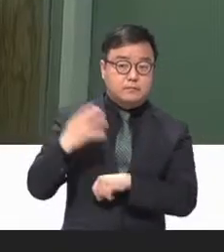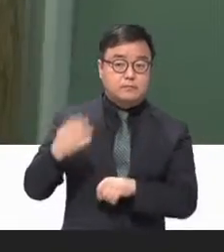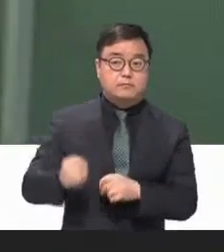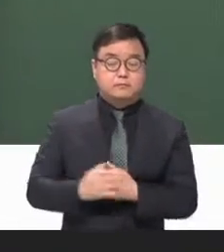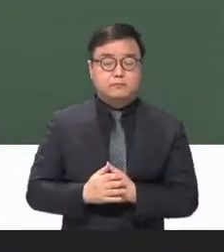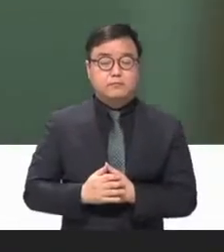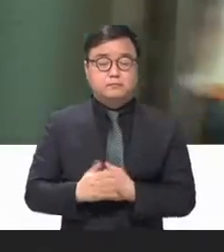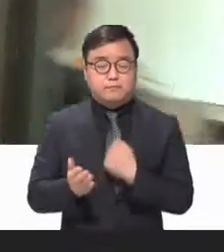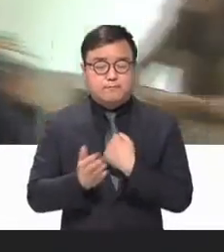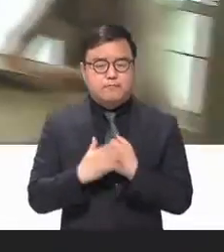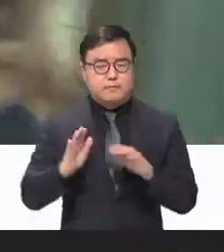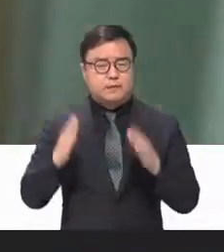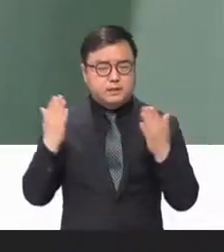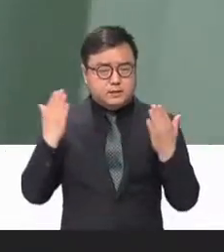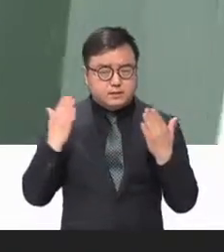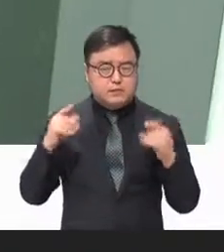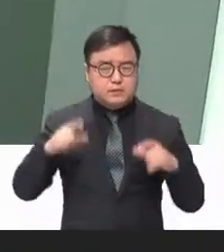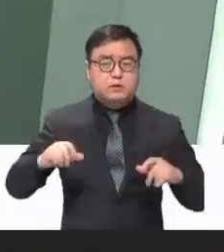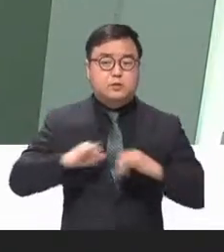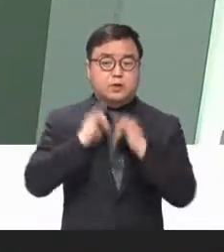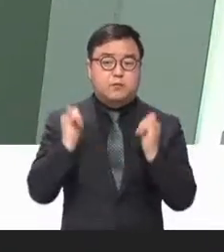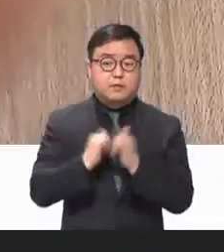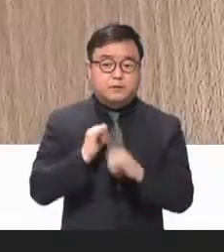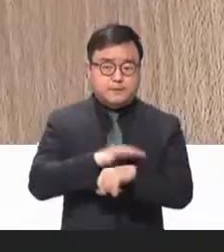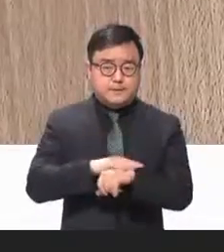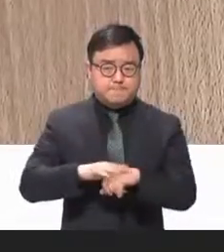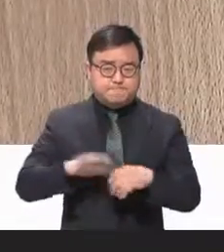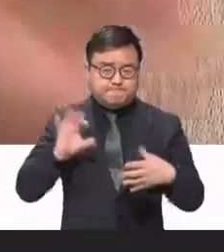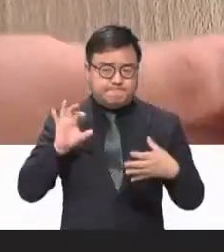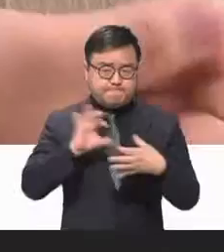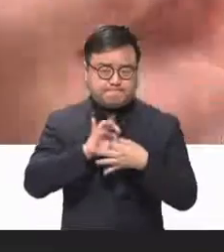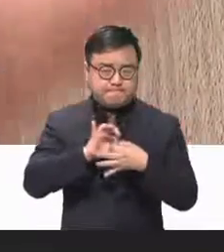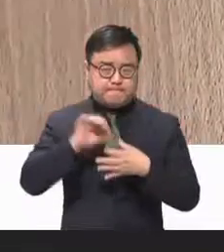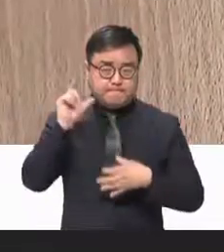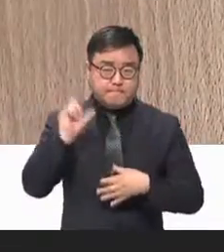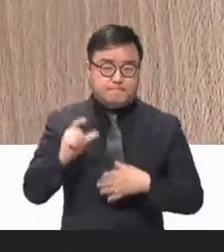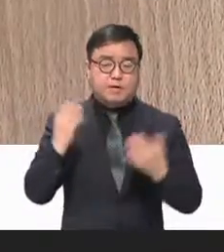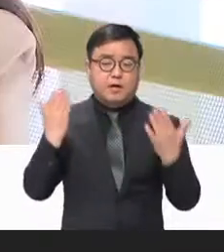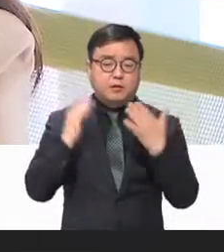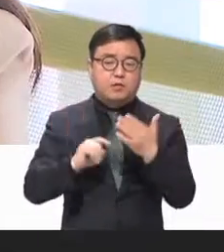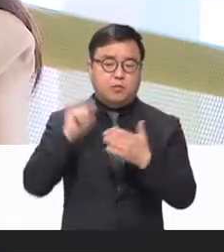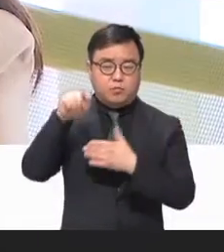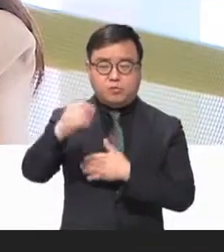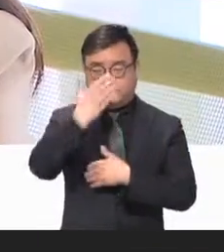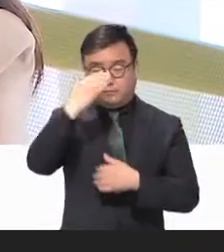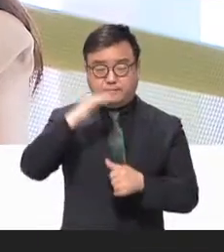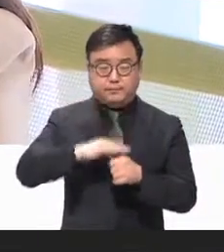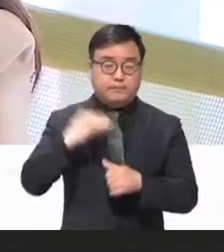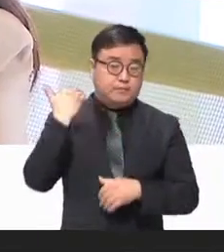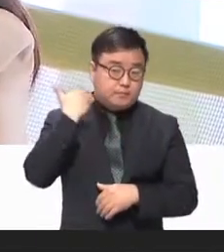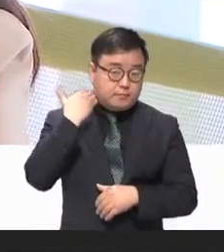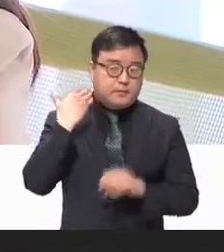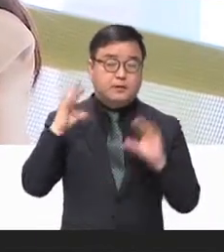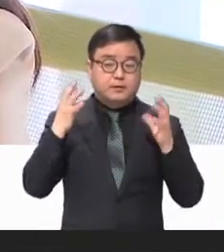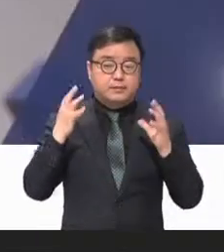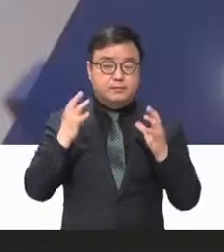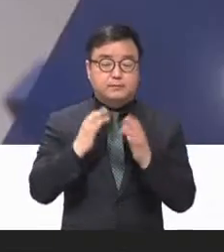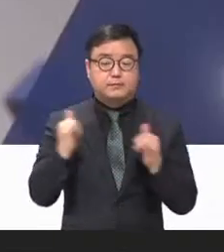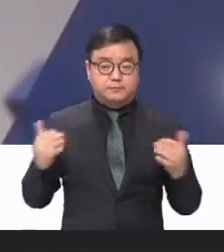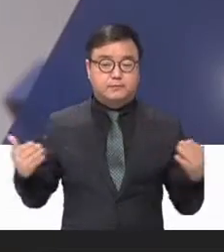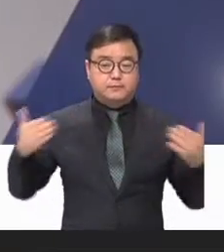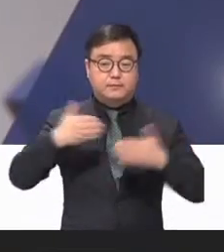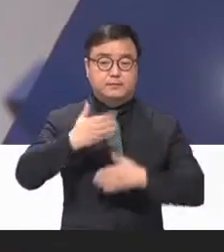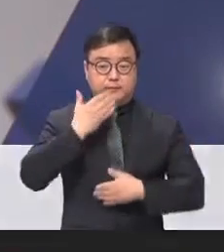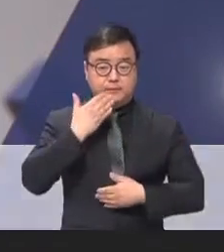맞습니다. 그래서 학교하고 지역사회가 결속력을 강화하고 학교밖 청소년이라든지 다양한 사각지대 아동과 청소년도 보듬을 수 있는